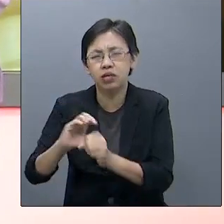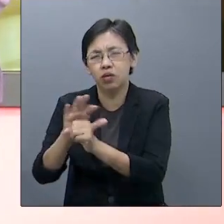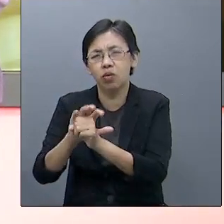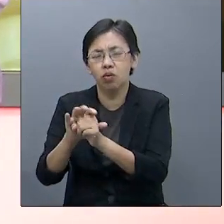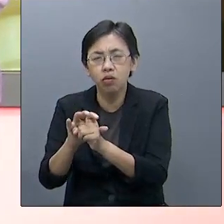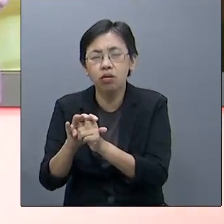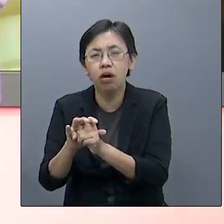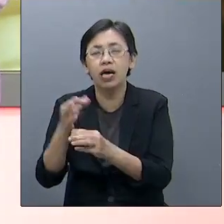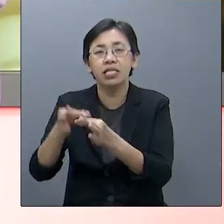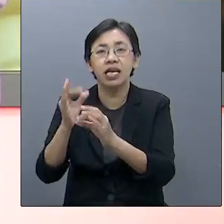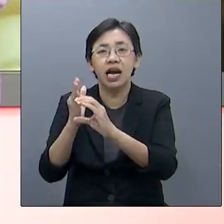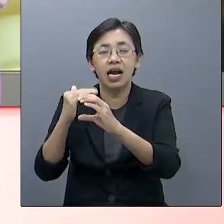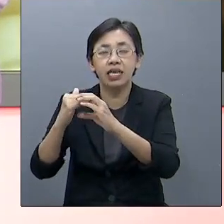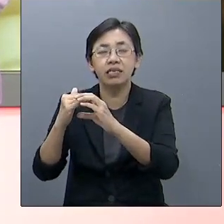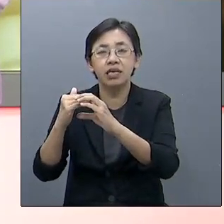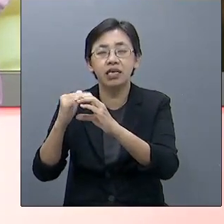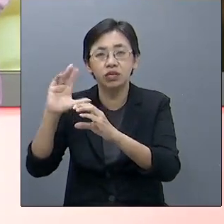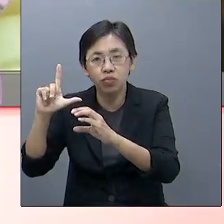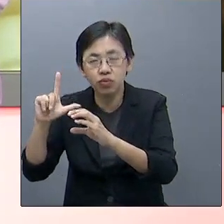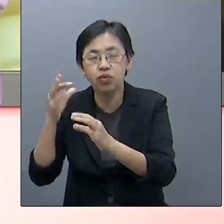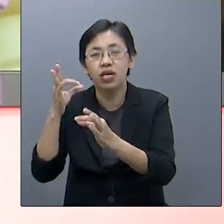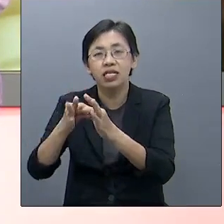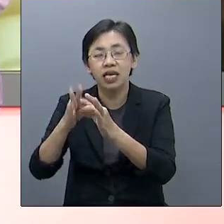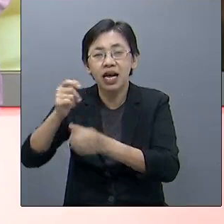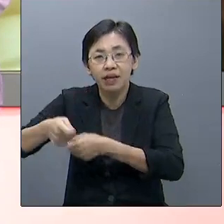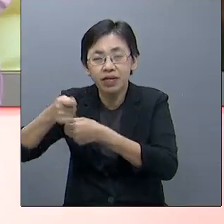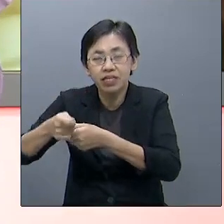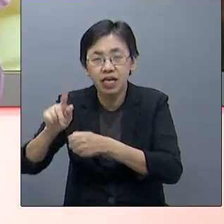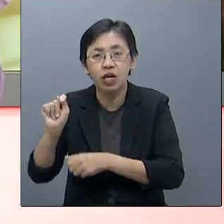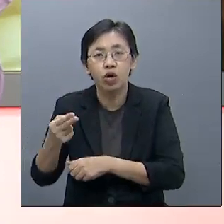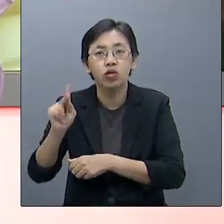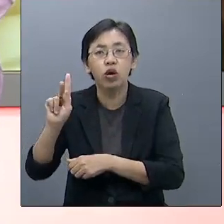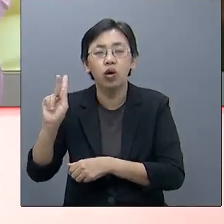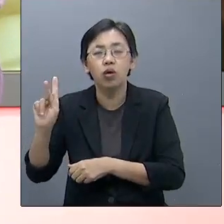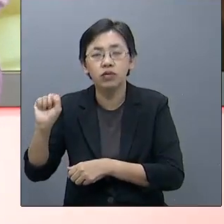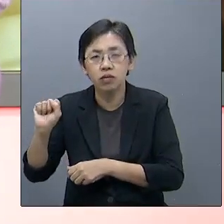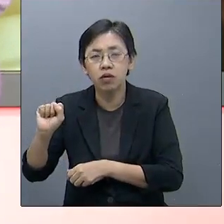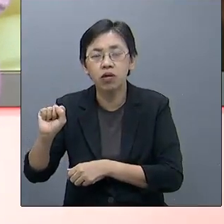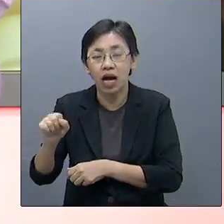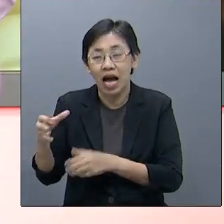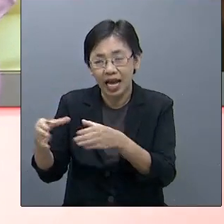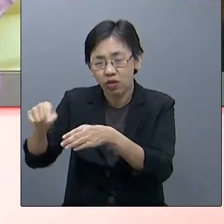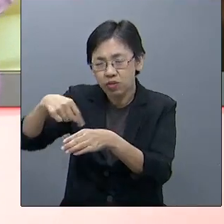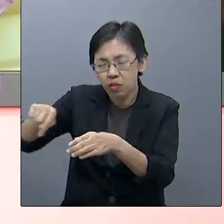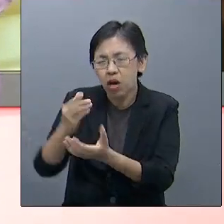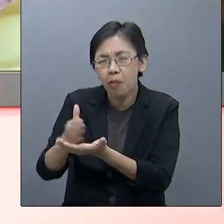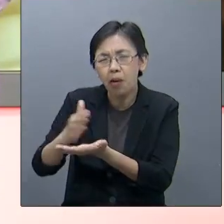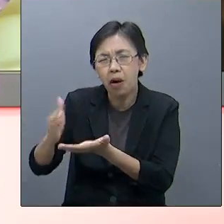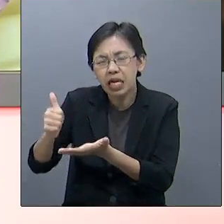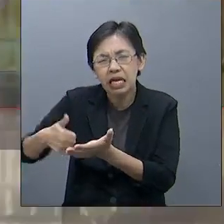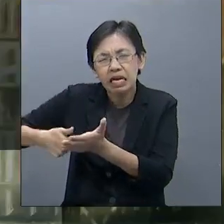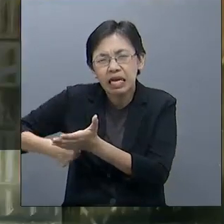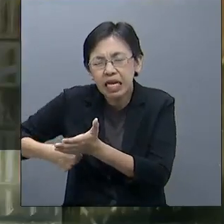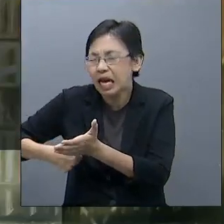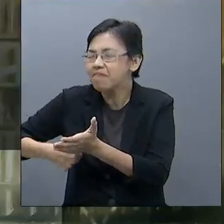ากธนาคารออมสินแล้วก็ธนาคารเพื่อการเกษตรและสหกรณ์การเกษตรหรือว่าธกส.นะคะให้พวกเขาสามารถกลับมาเป็นหนี้ปกติไม่ติดเครดิตบูโรค่ะ